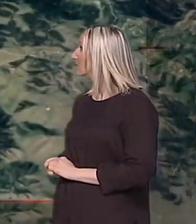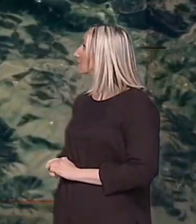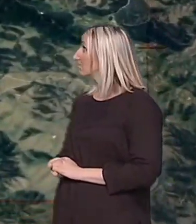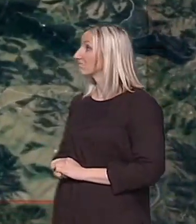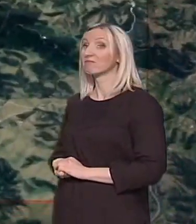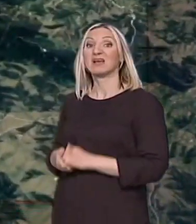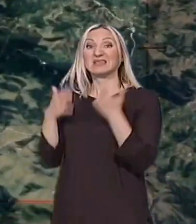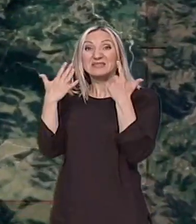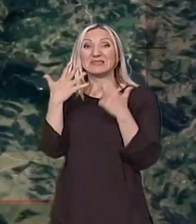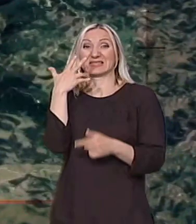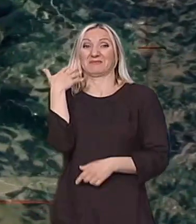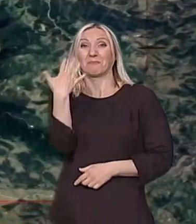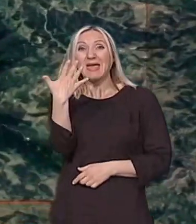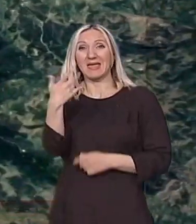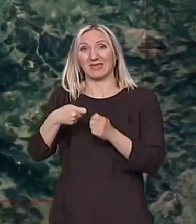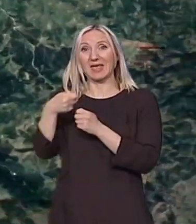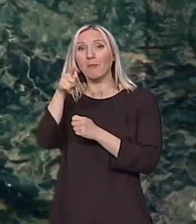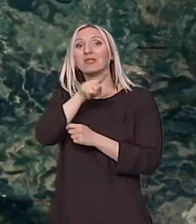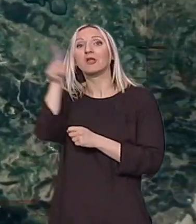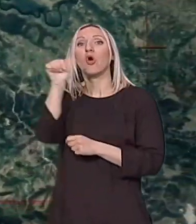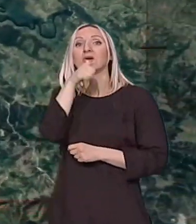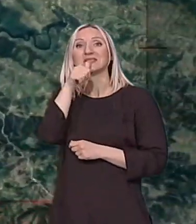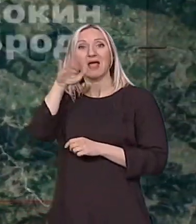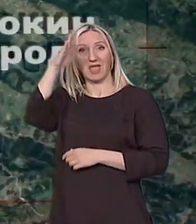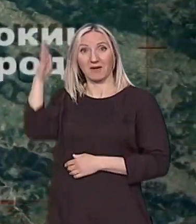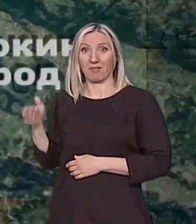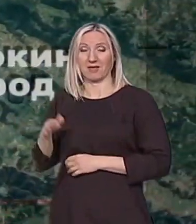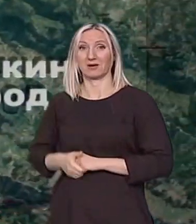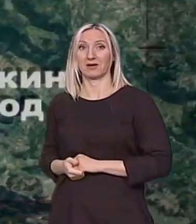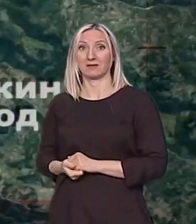A čekalo ih je 75 kilometara do Zlatara.